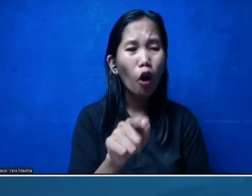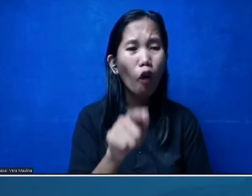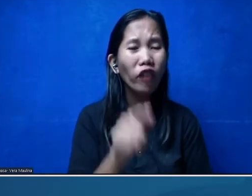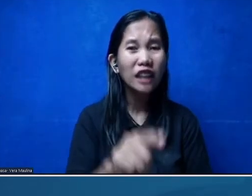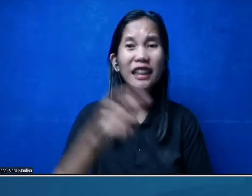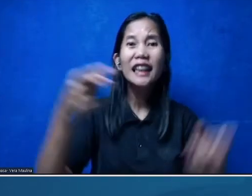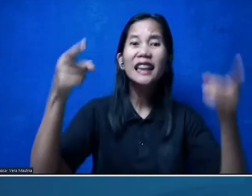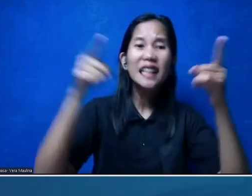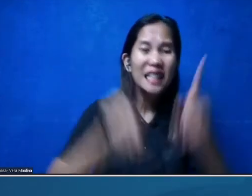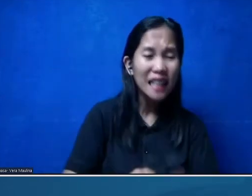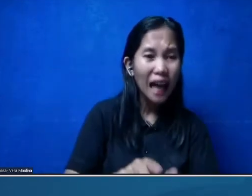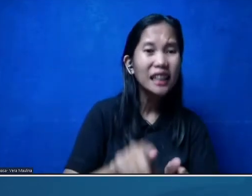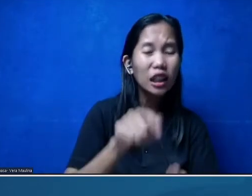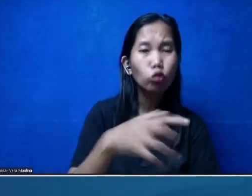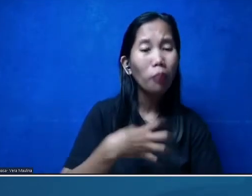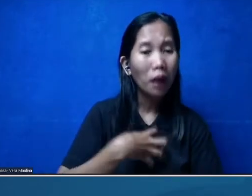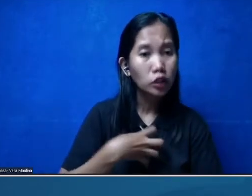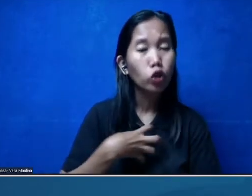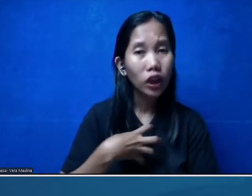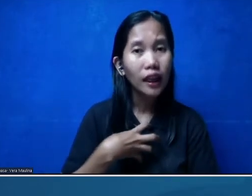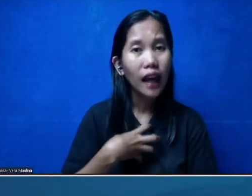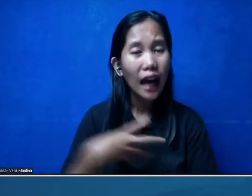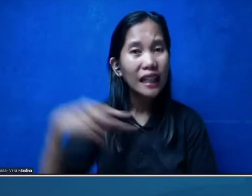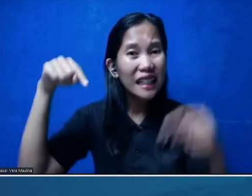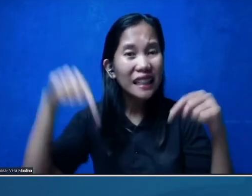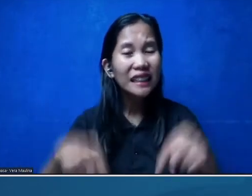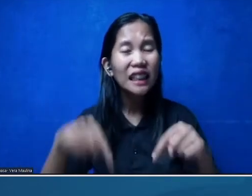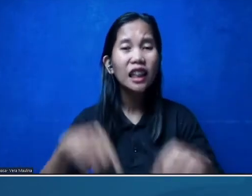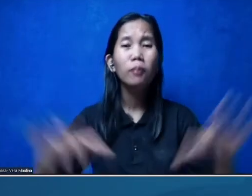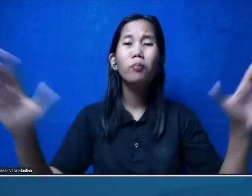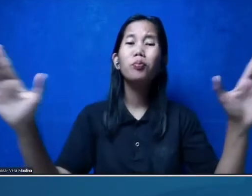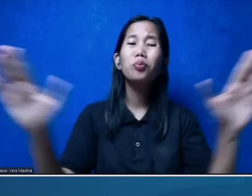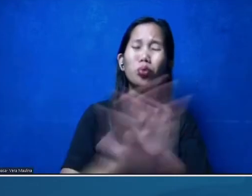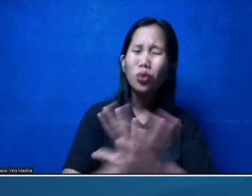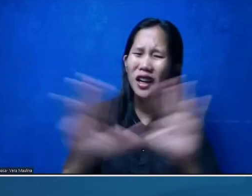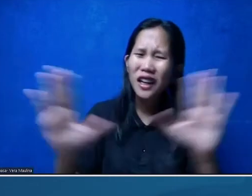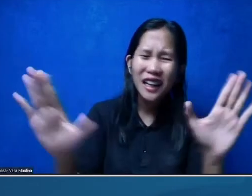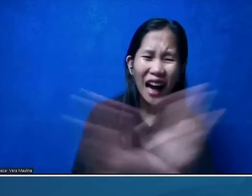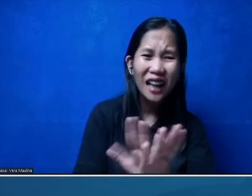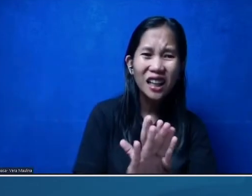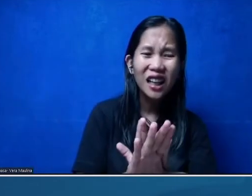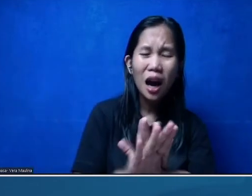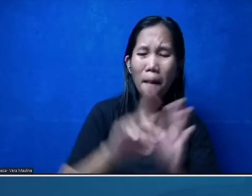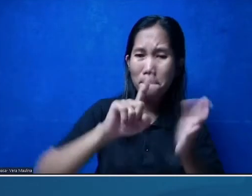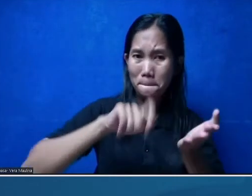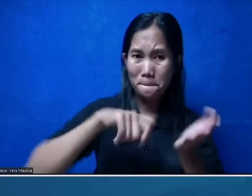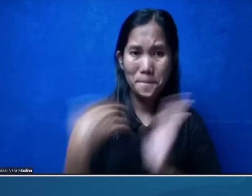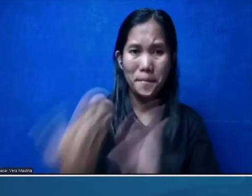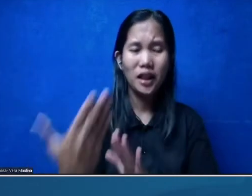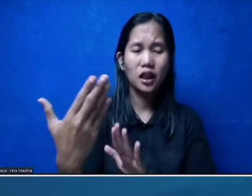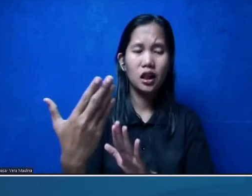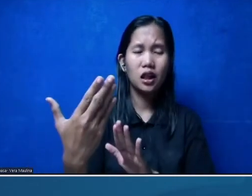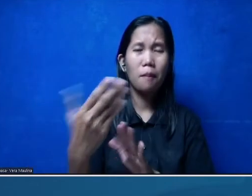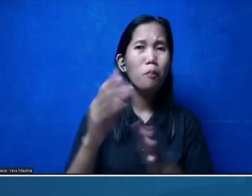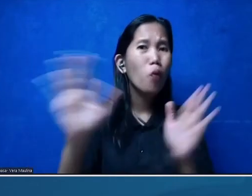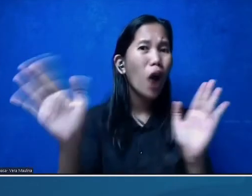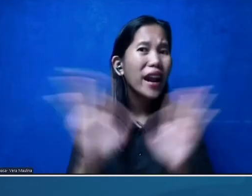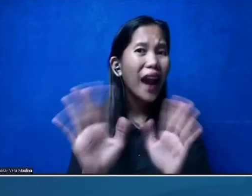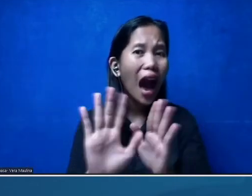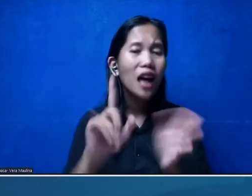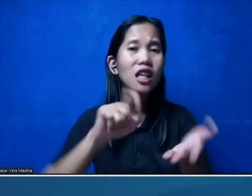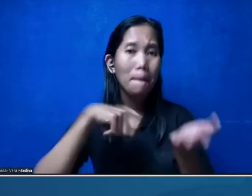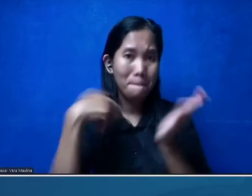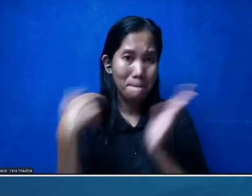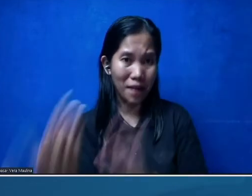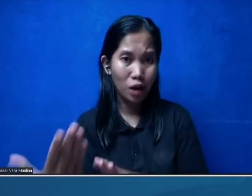ini tapi maut yaitu ke kawan artinya maut yang tidak akan ada kebangkitan sama sekali maut yang